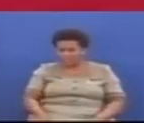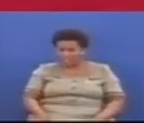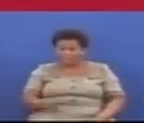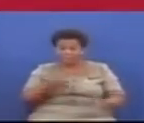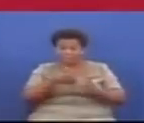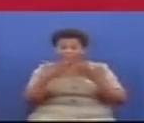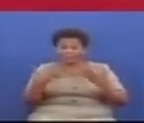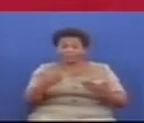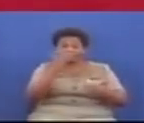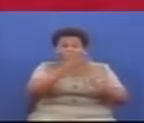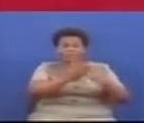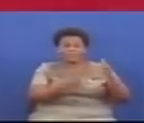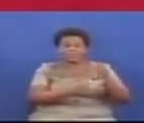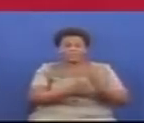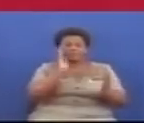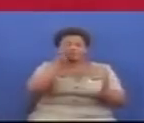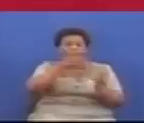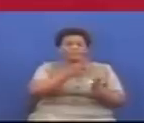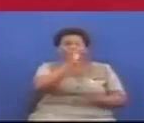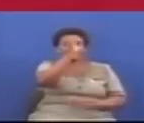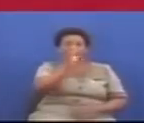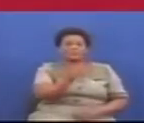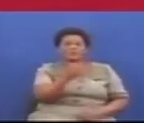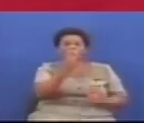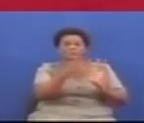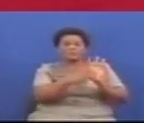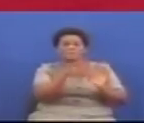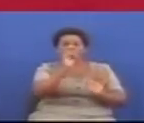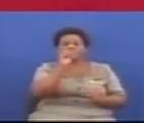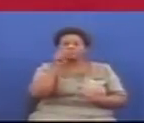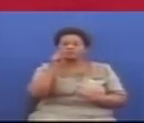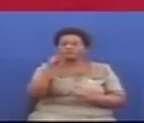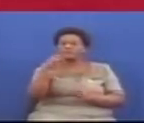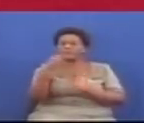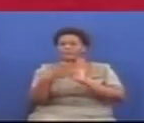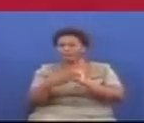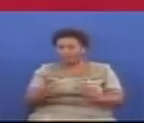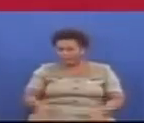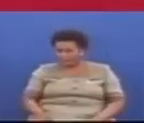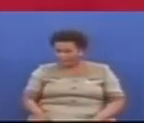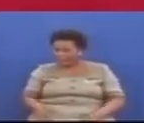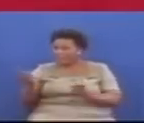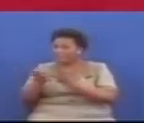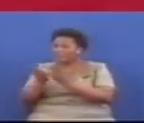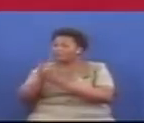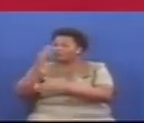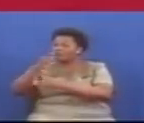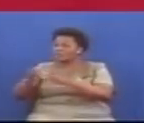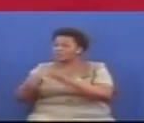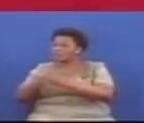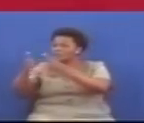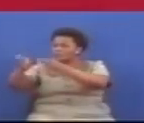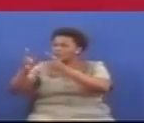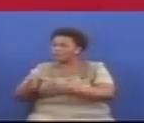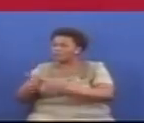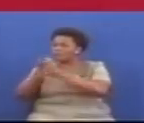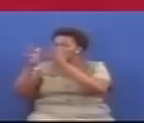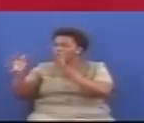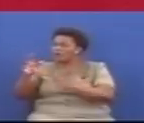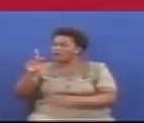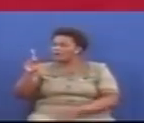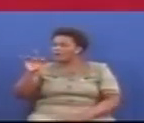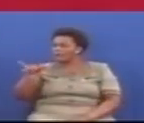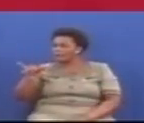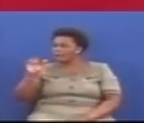yamefikia 70.8%. Aidha, ujenzi wa daraja kubwa la Kiarano na madaraja madogo 7